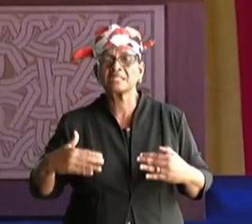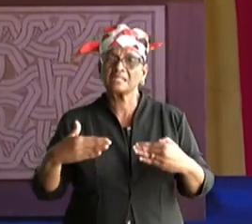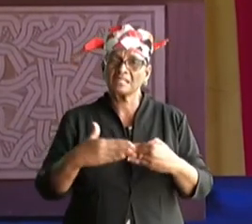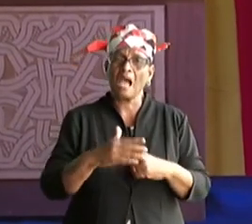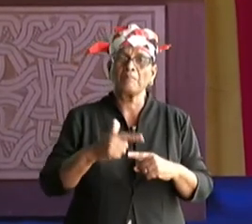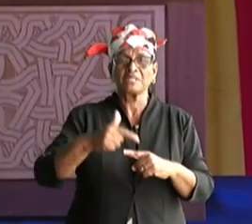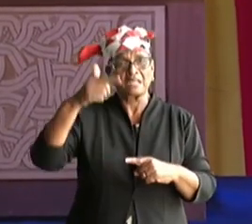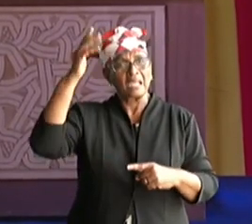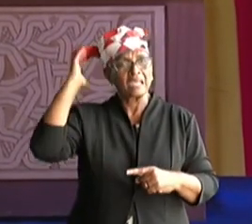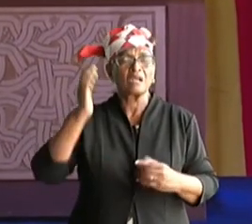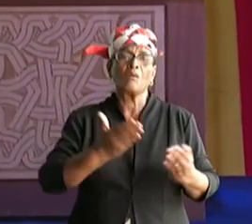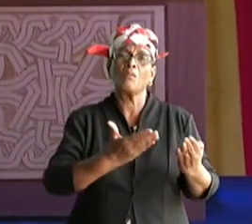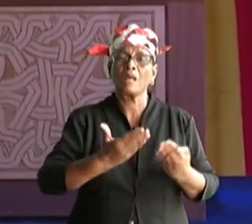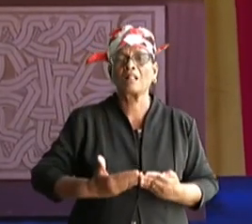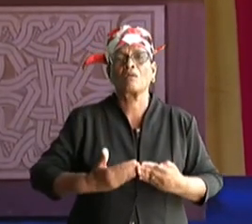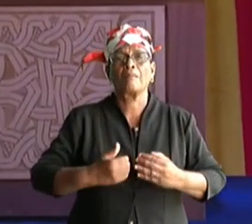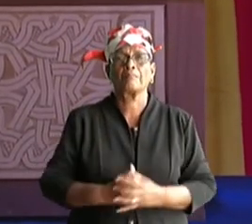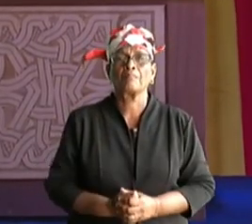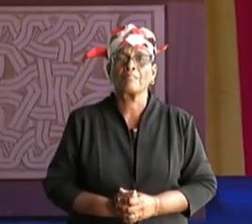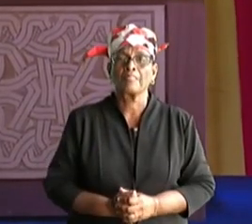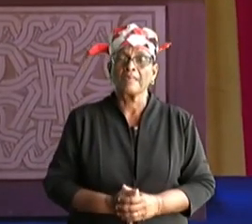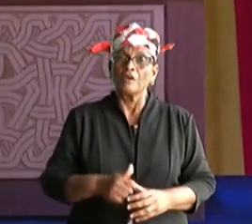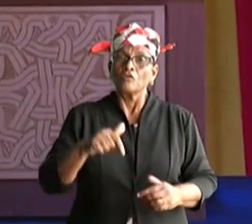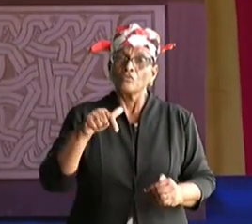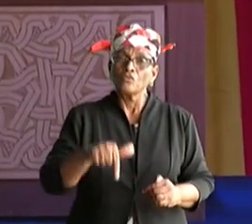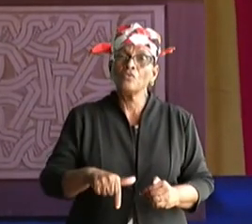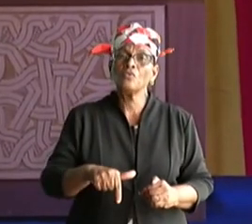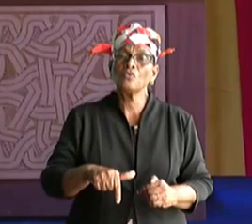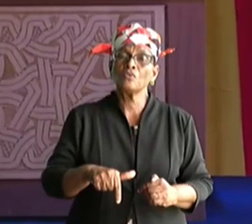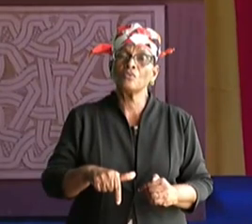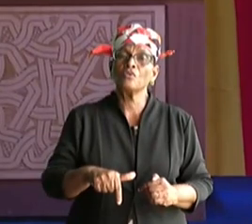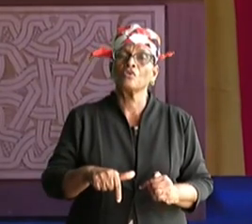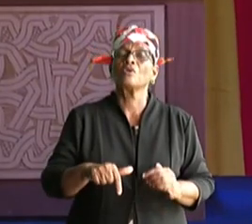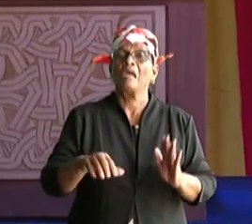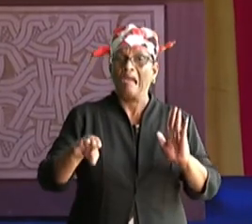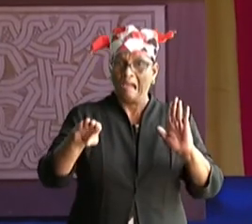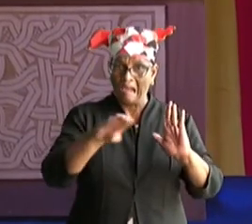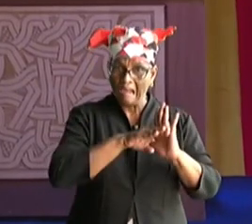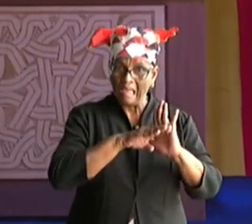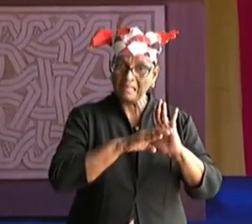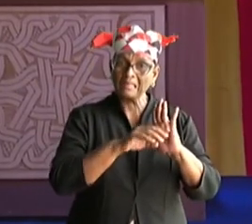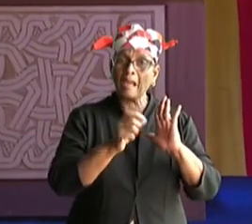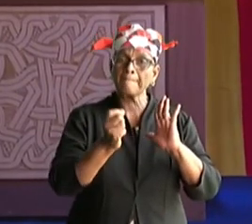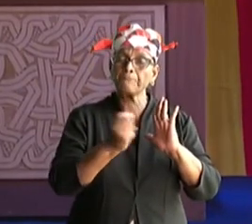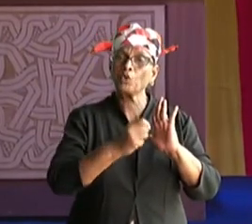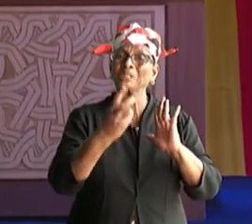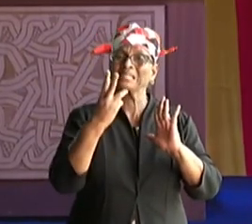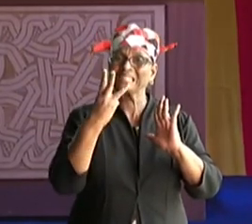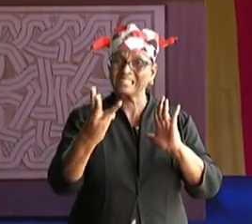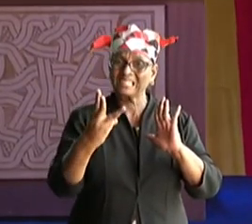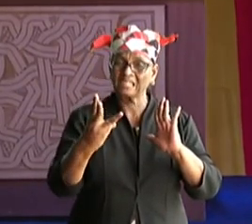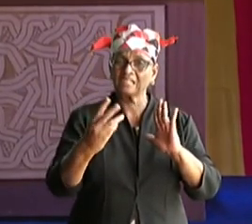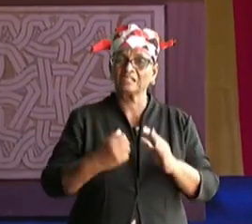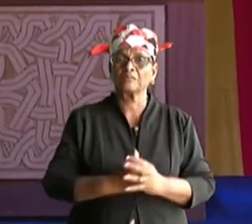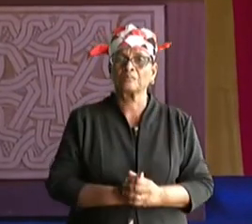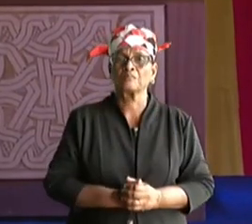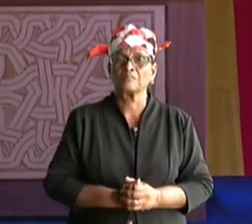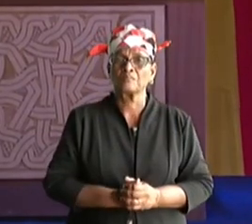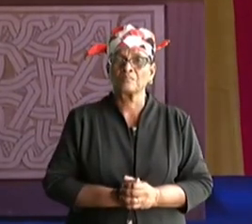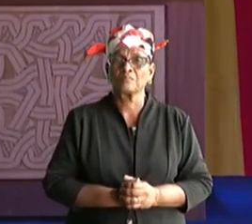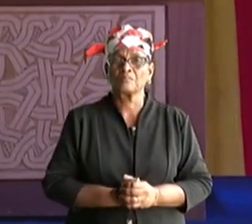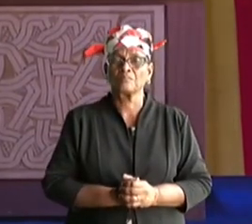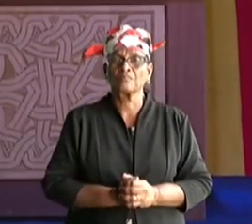heren. Ik stel thans aan de orde agenda punt 3, toespraak van de voorzitter van de